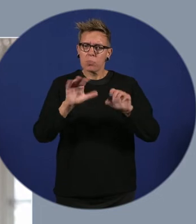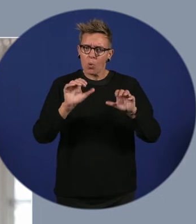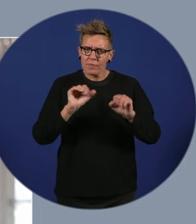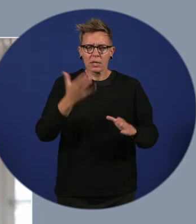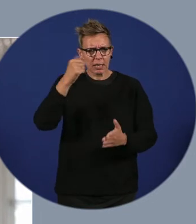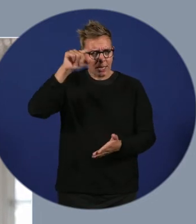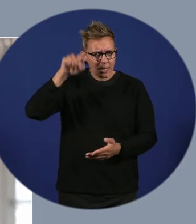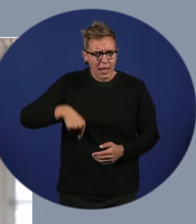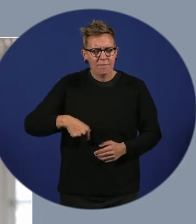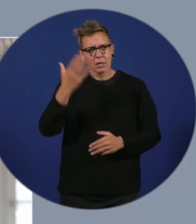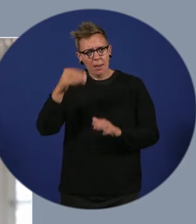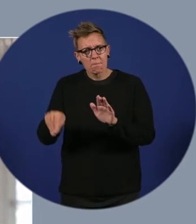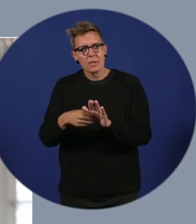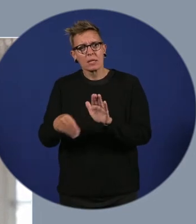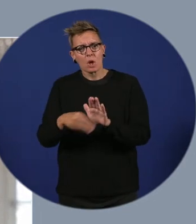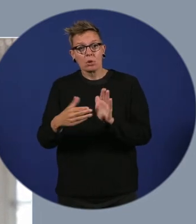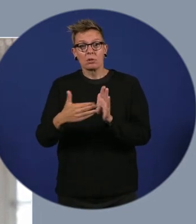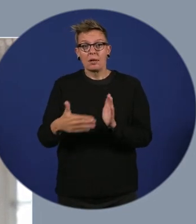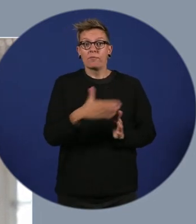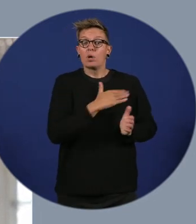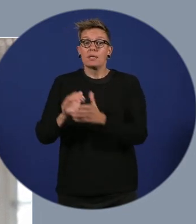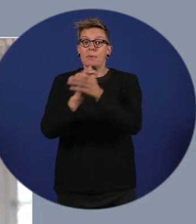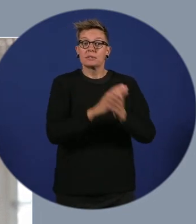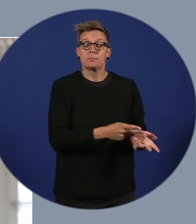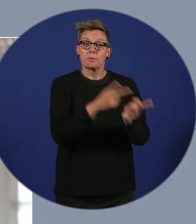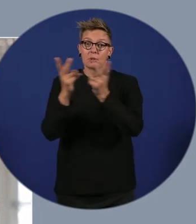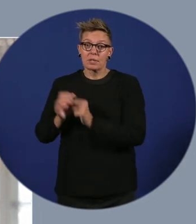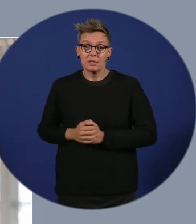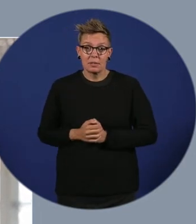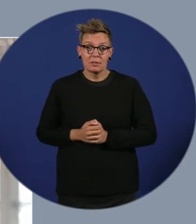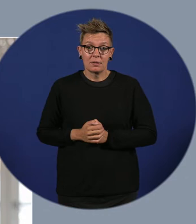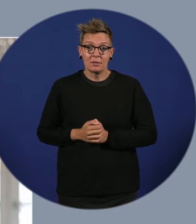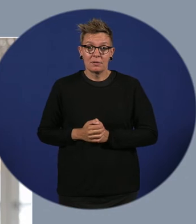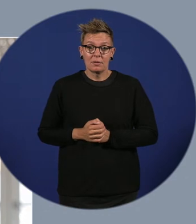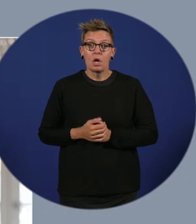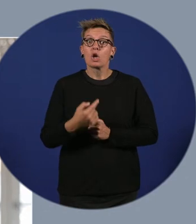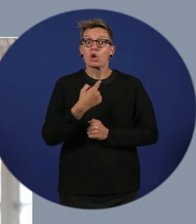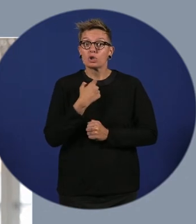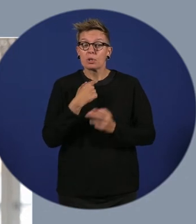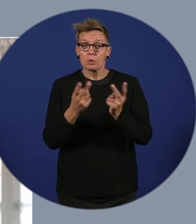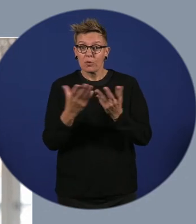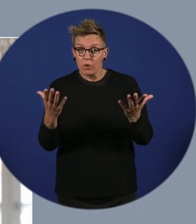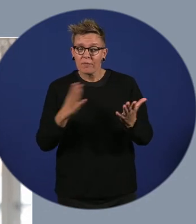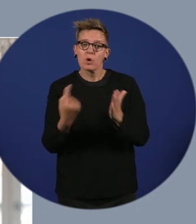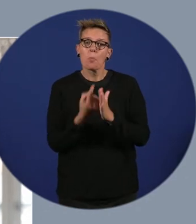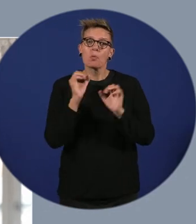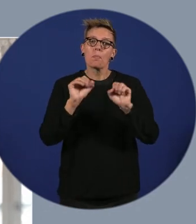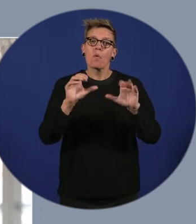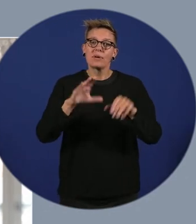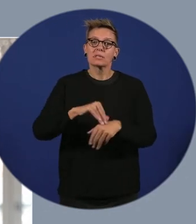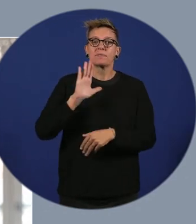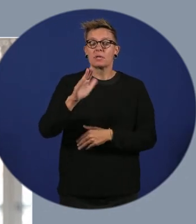ställa krav och bidra till vår gemensamma demokrati och därmed i förlängningen påverka vårt lands